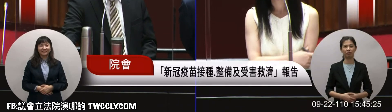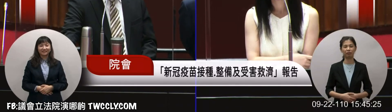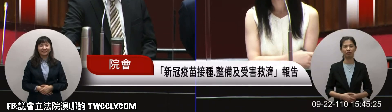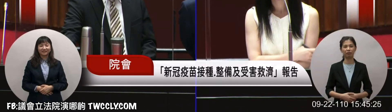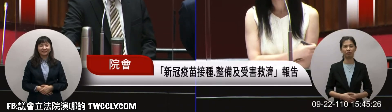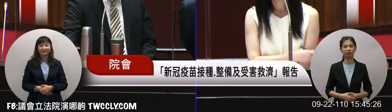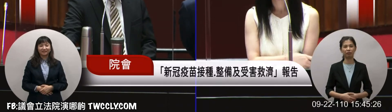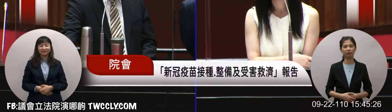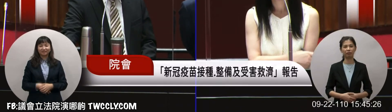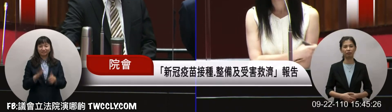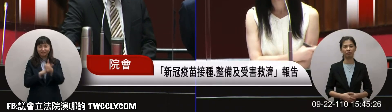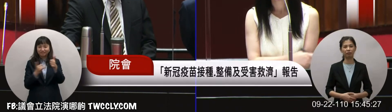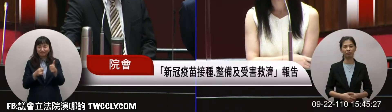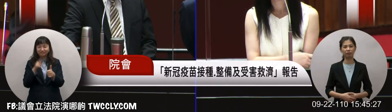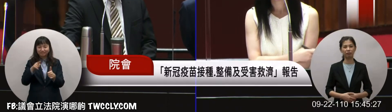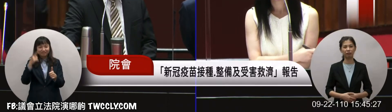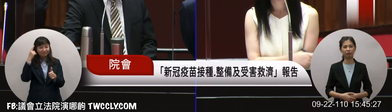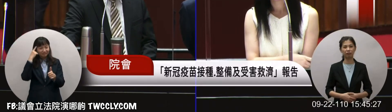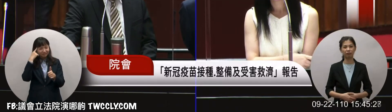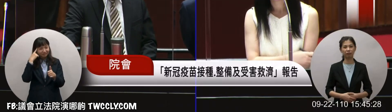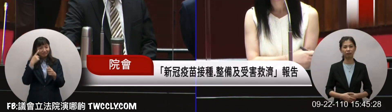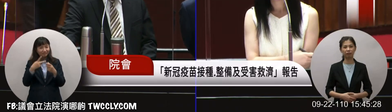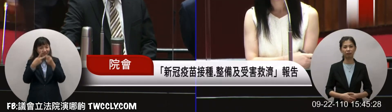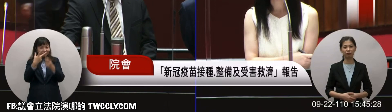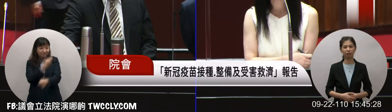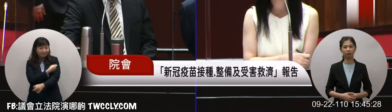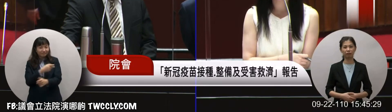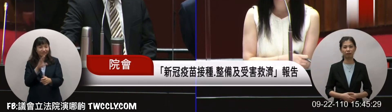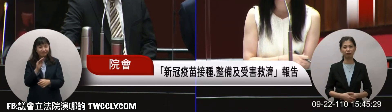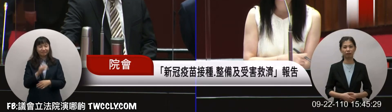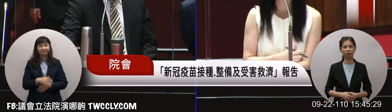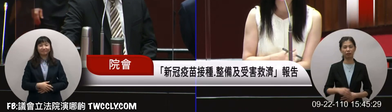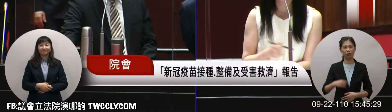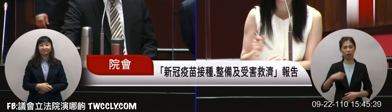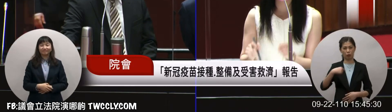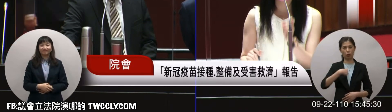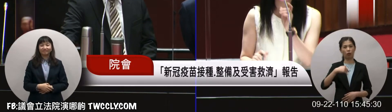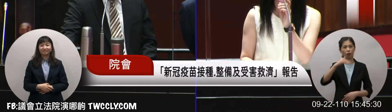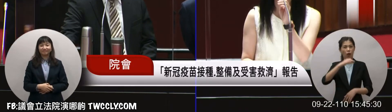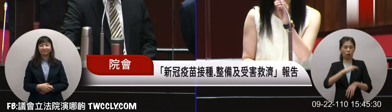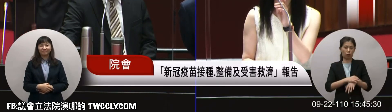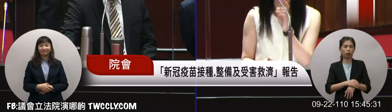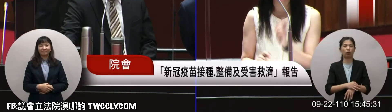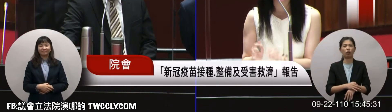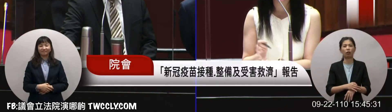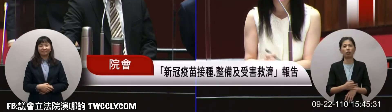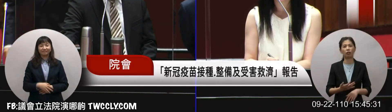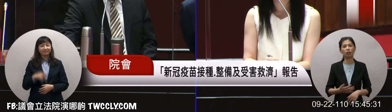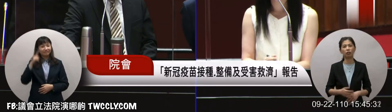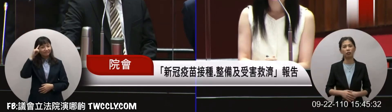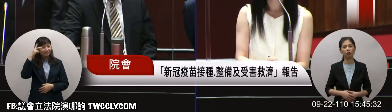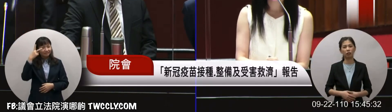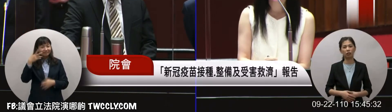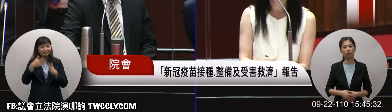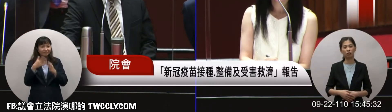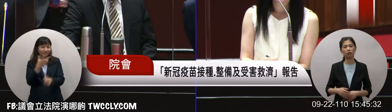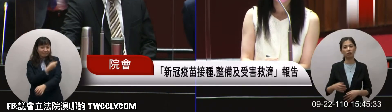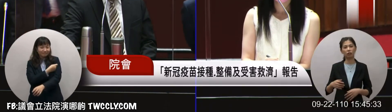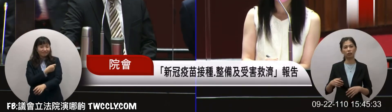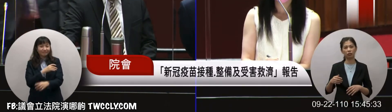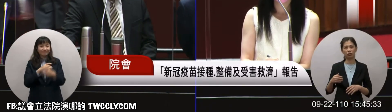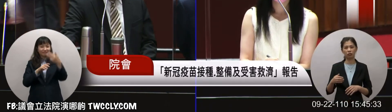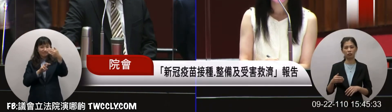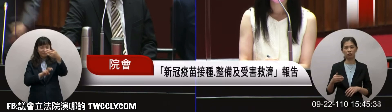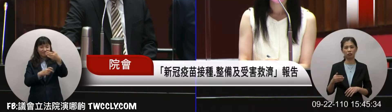那不知道这委员现在打到第二剂了吗？ 我打高端呢、啊，准备预约10月2号。 这两天就要打。 对，